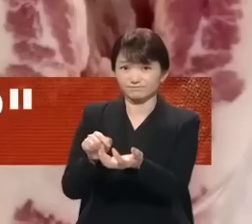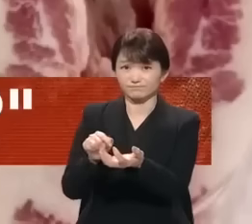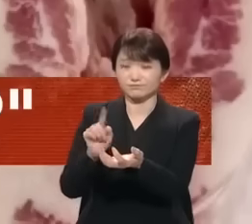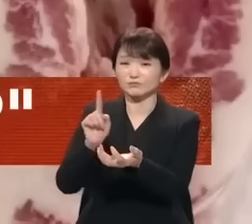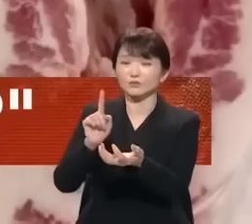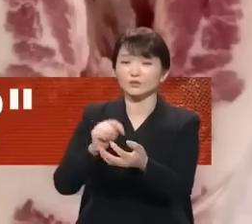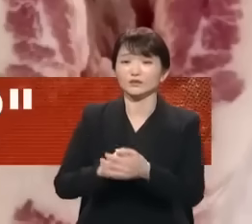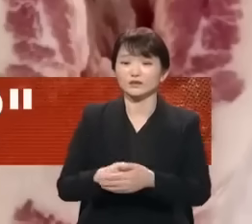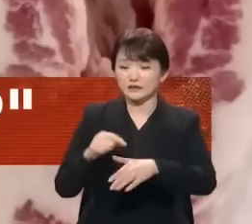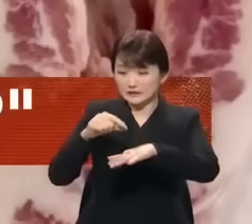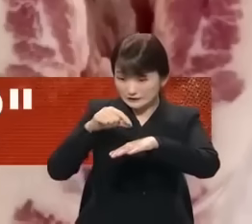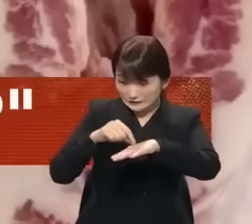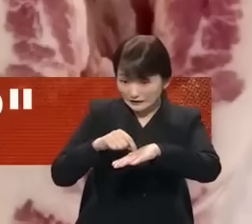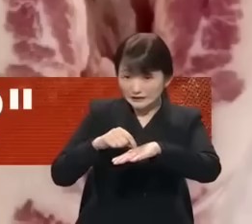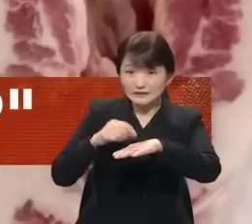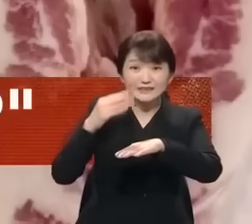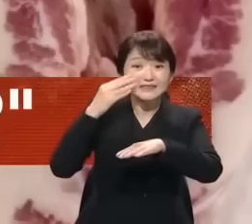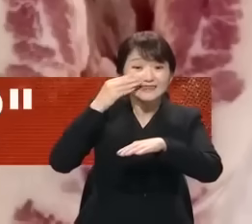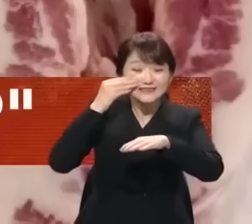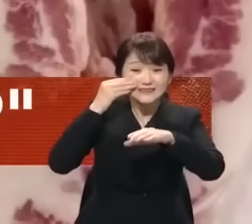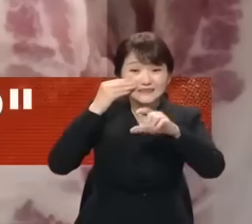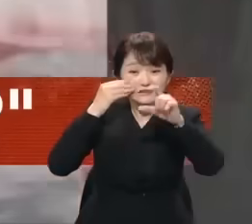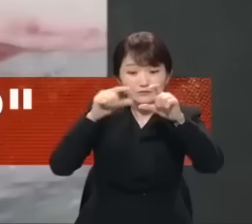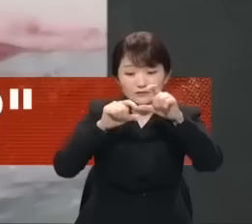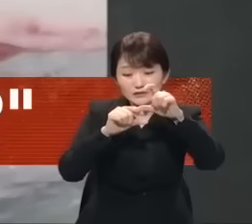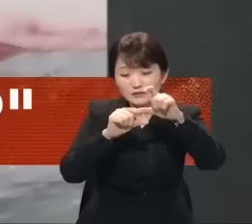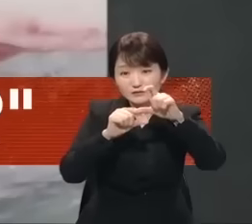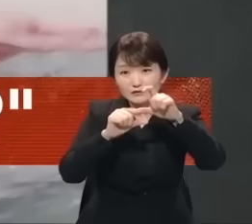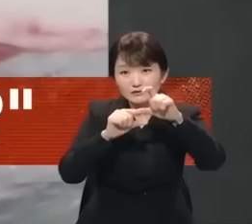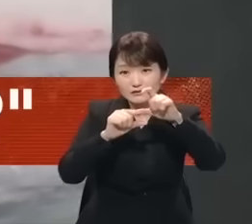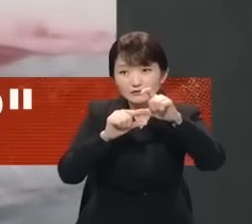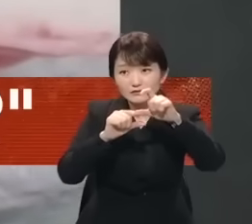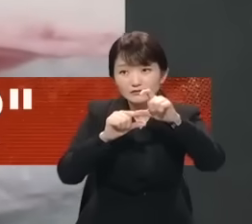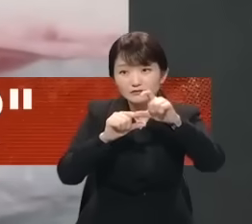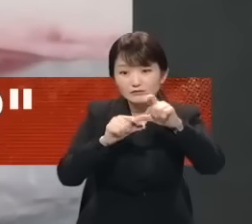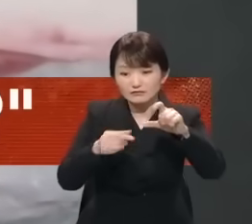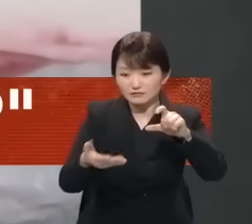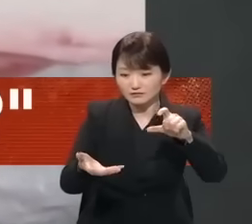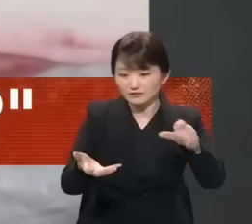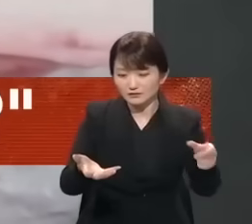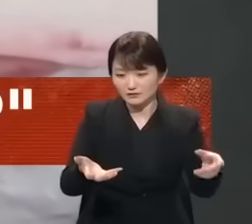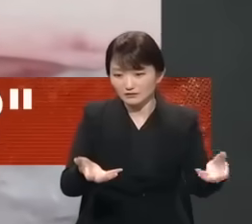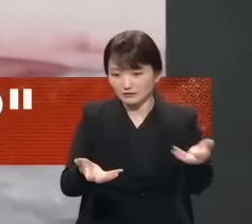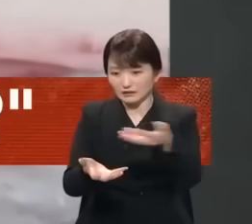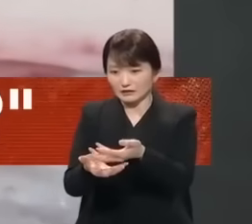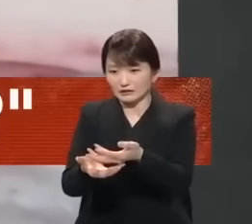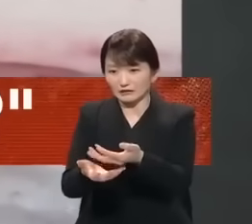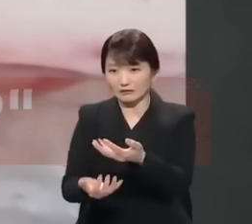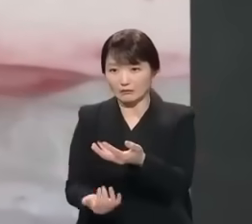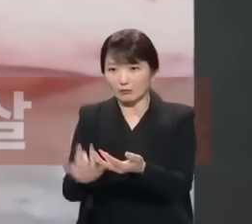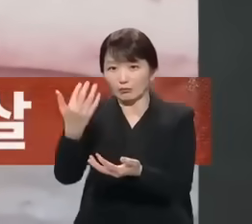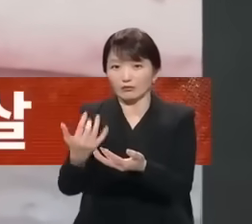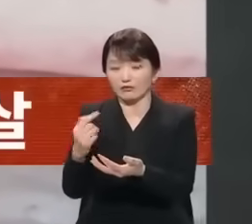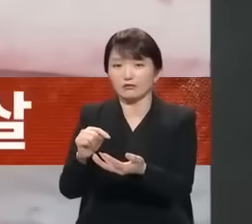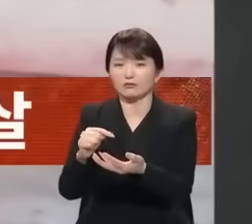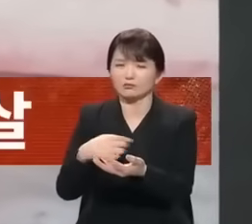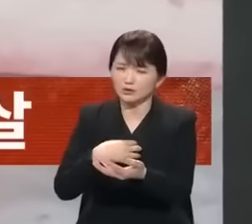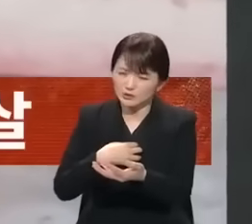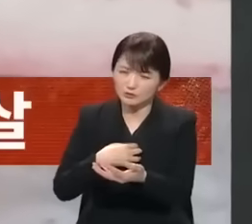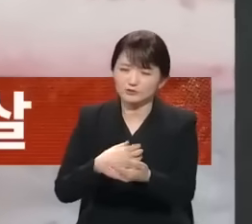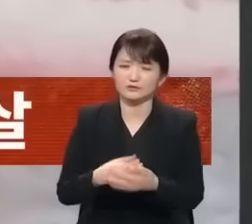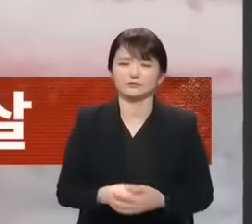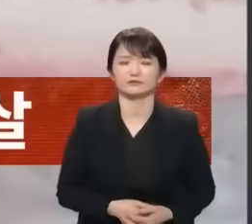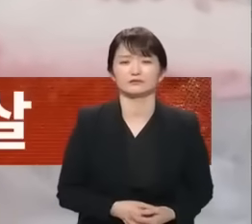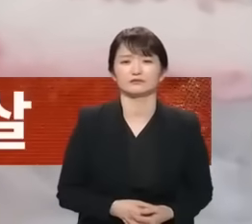있어야 되는 살코기 비계 부위가 저거 익히면 그냥 불 확 붙는 거 아니 시용이 돼가지고 그 뭐 이런 글들을 댓글들을